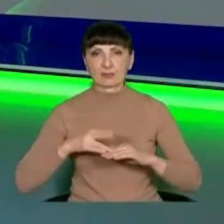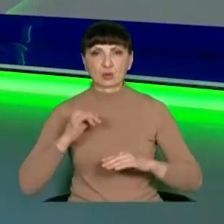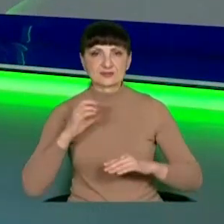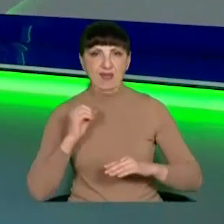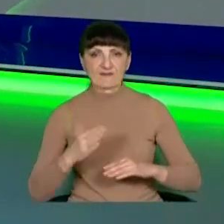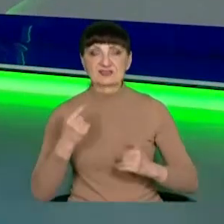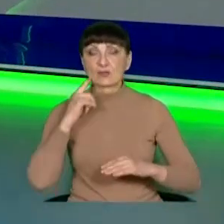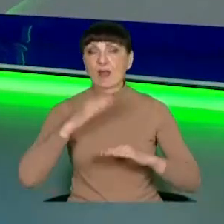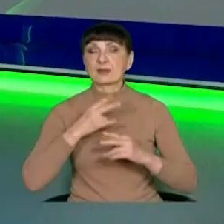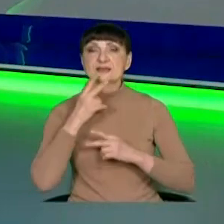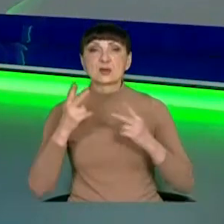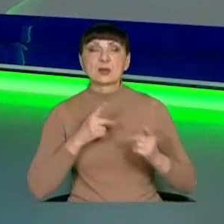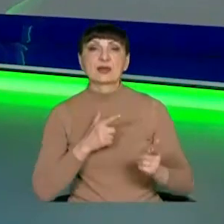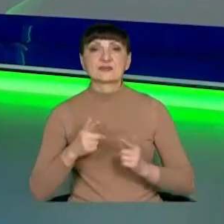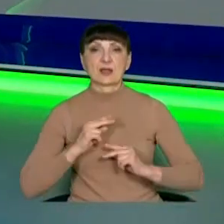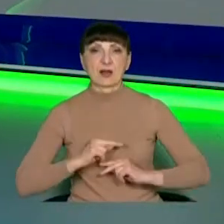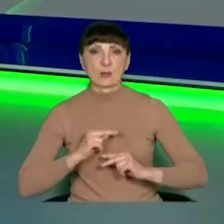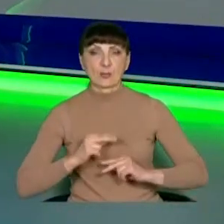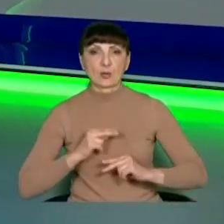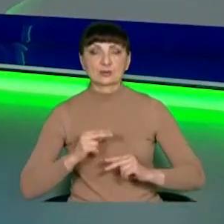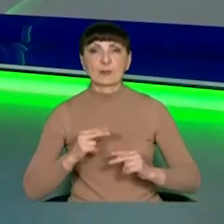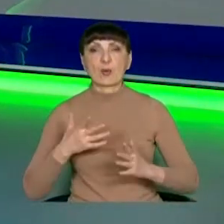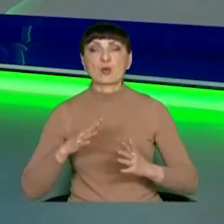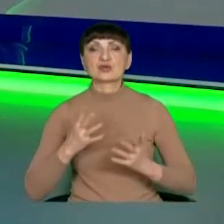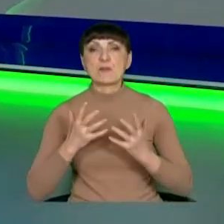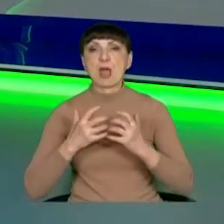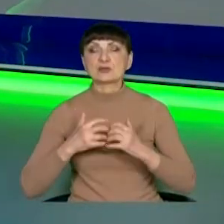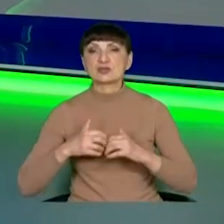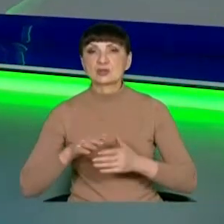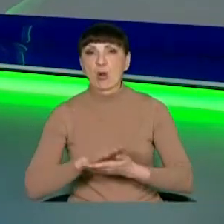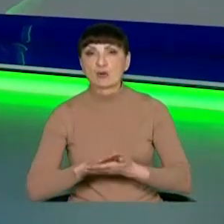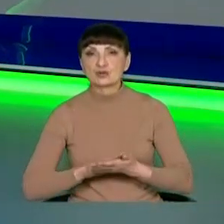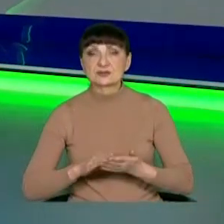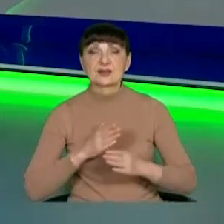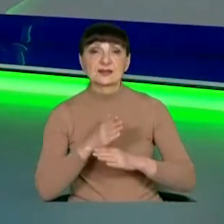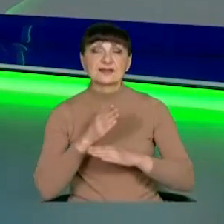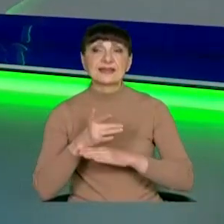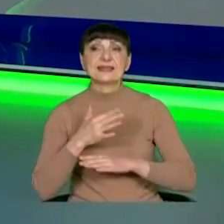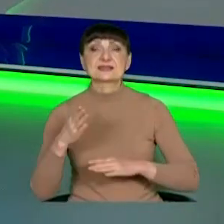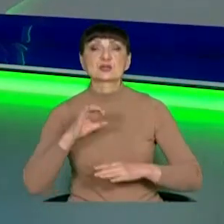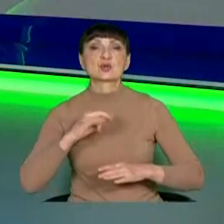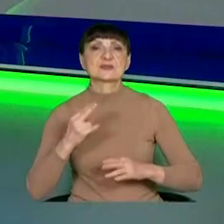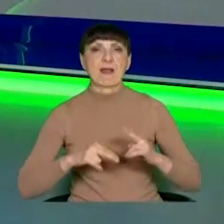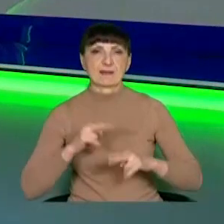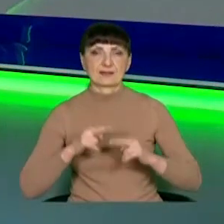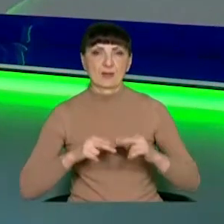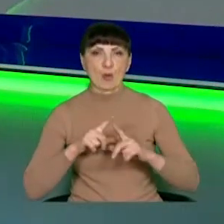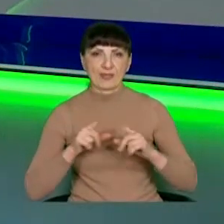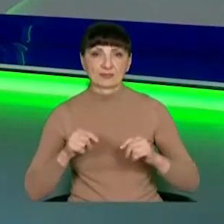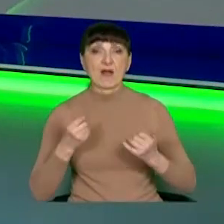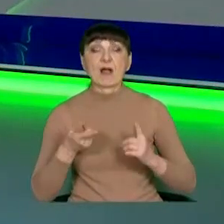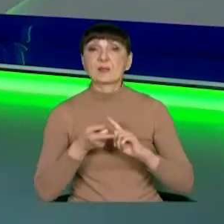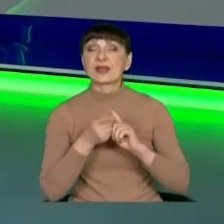Сегодня аким ознакомился с подготовительными работами по механической очистке и посетил несколько возводимых социальных объектов. Как